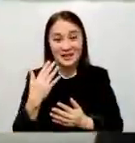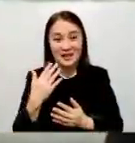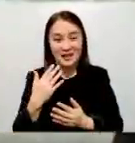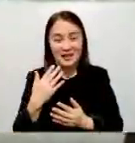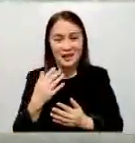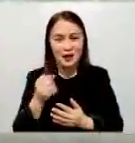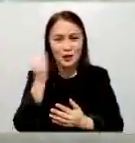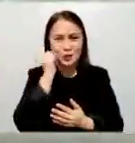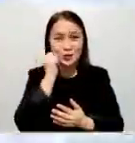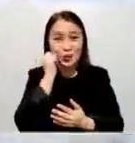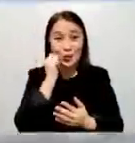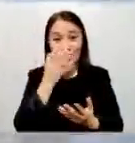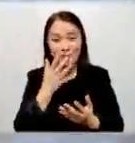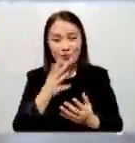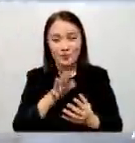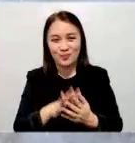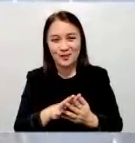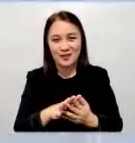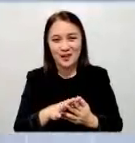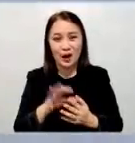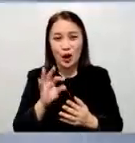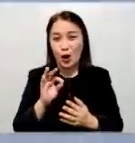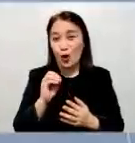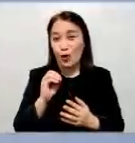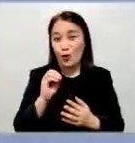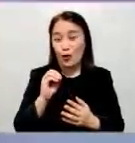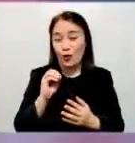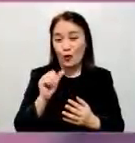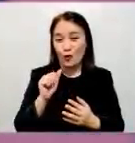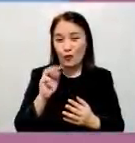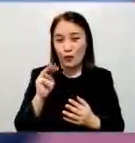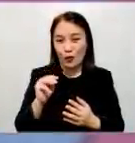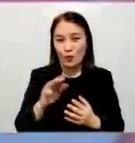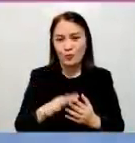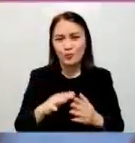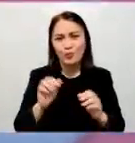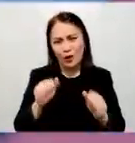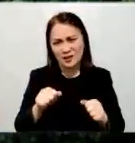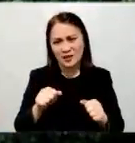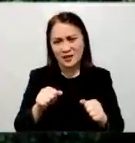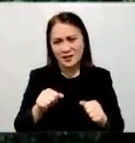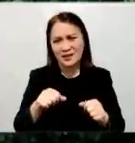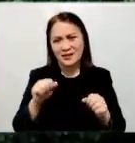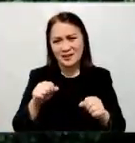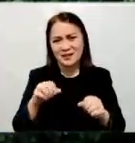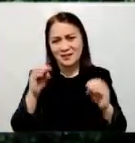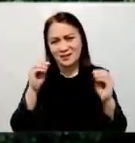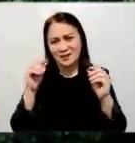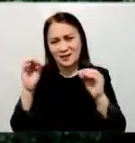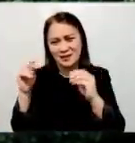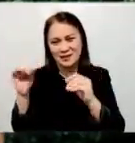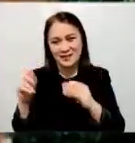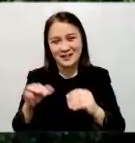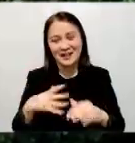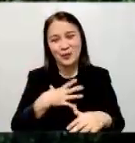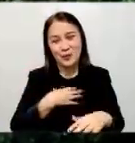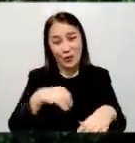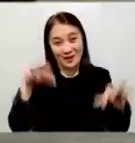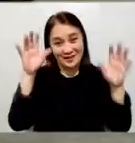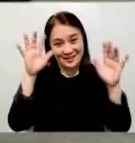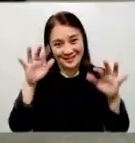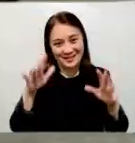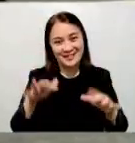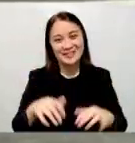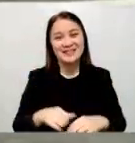more on sa foam party. Then we decided like, pwede siyang gawing snow. Kumbaga, that's a, kaya ginawa namin. It's